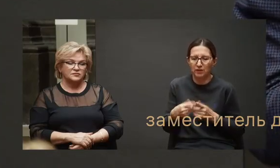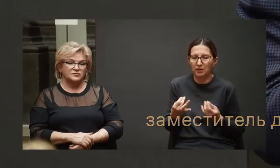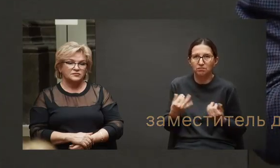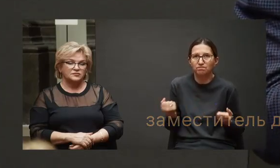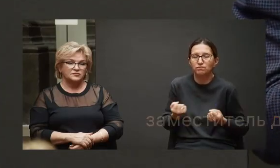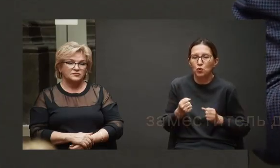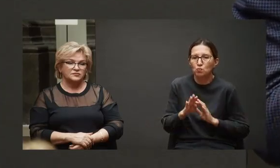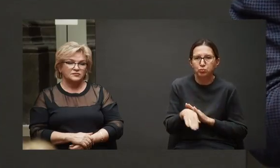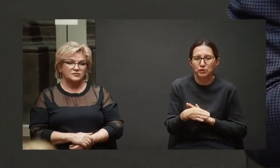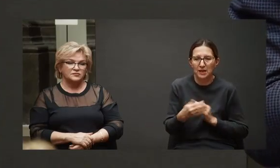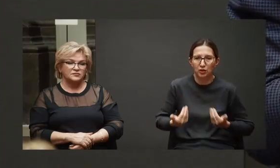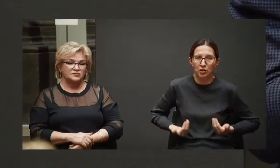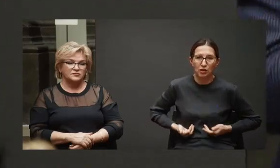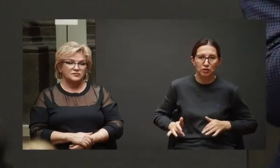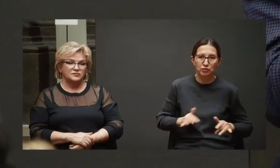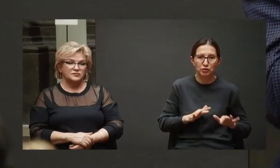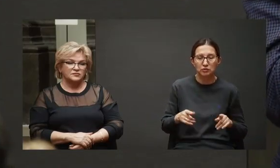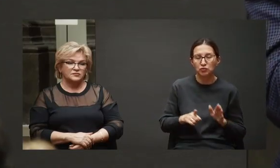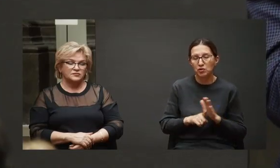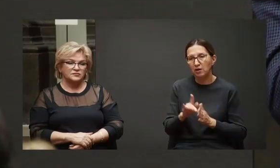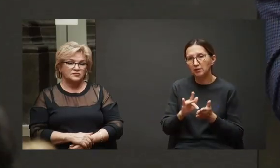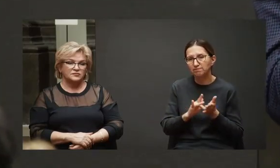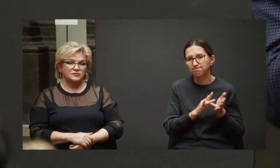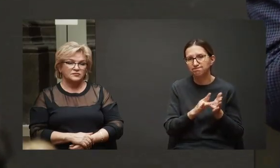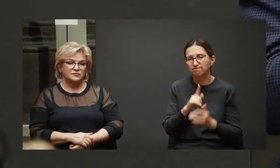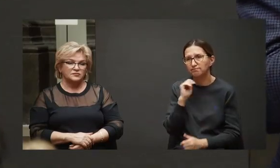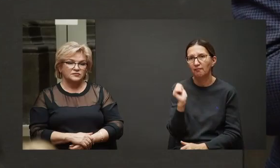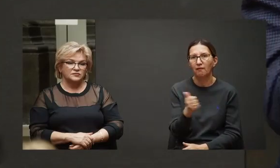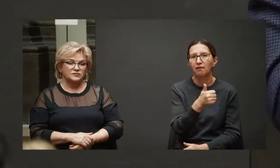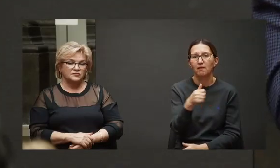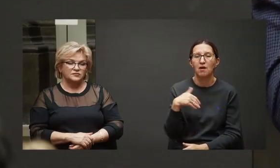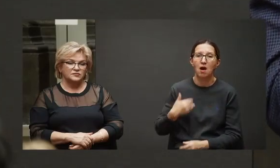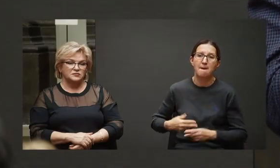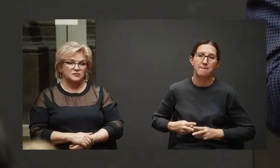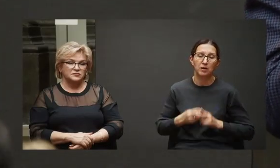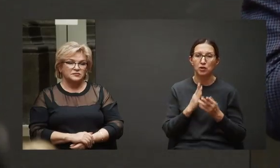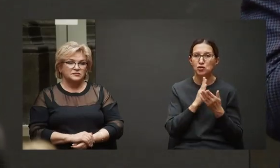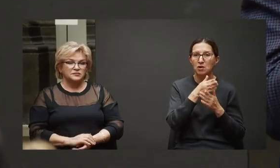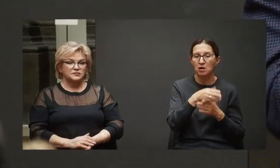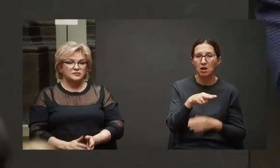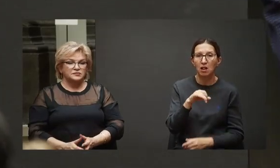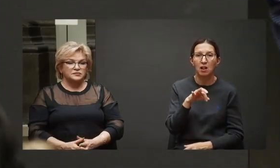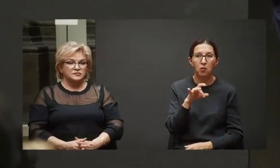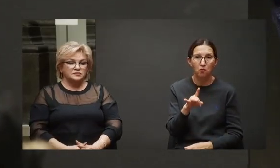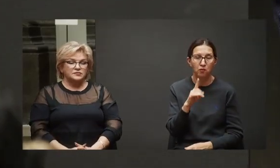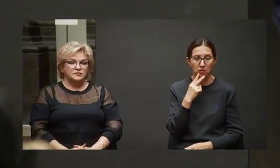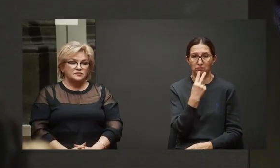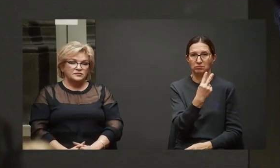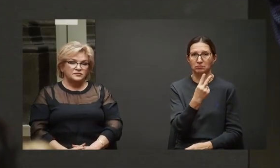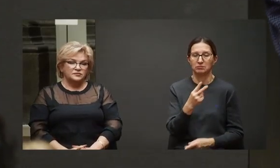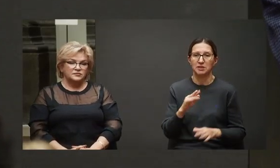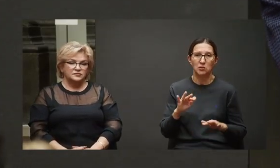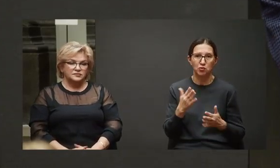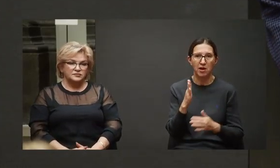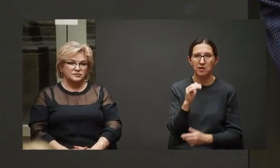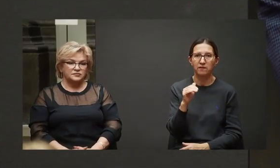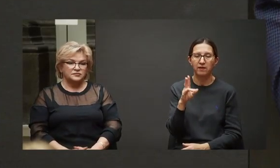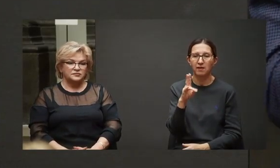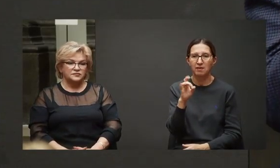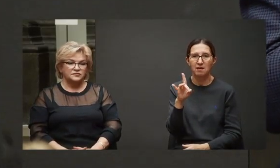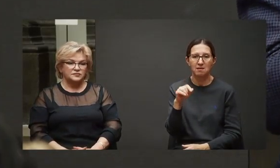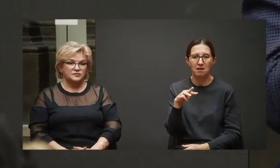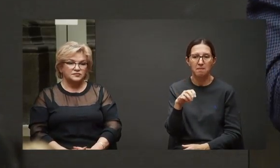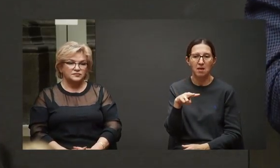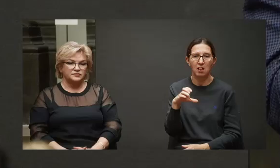существования, отправляется шляться по Парижу, заходит в Лувр случайно находит Венеру Милосскую,